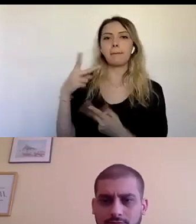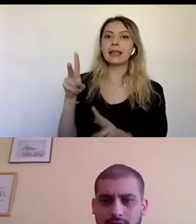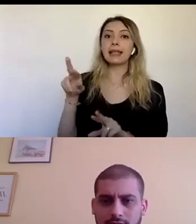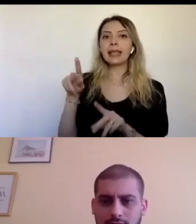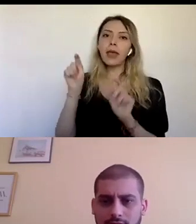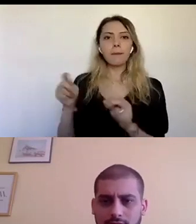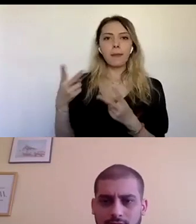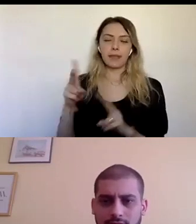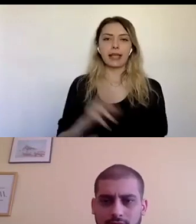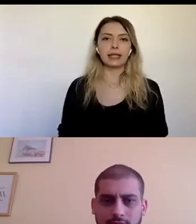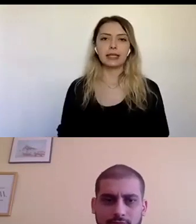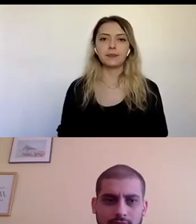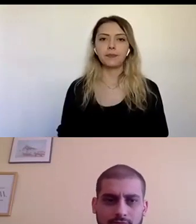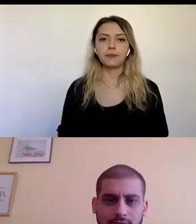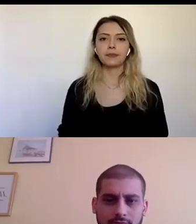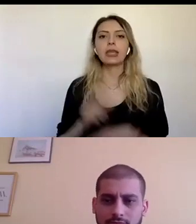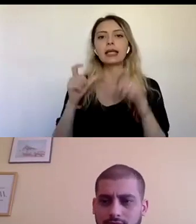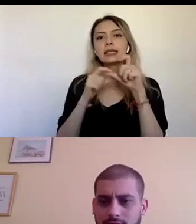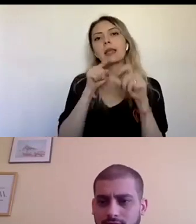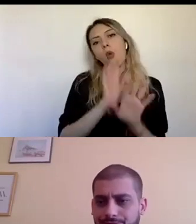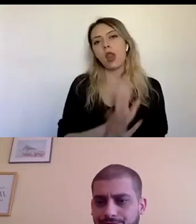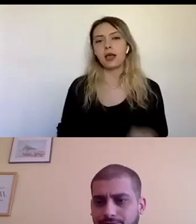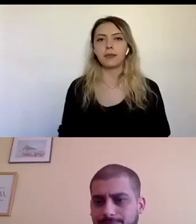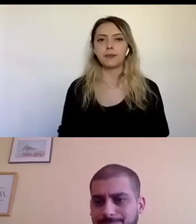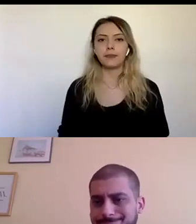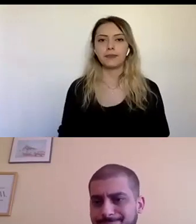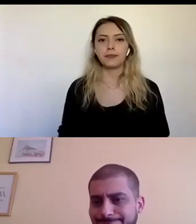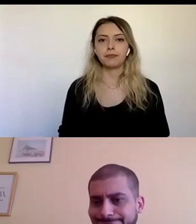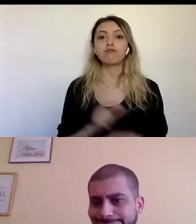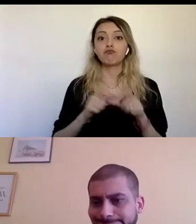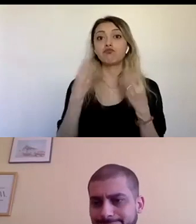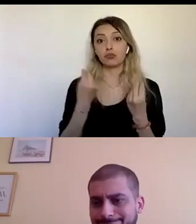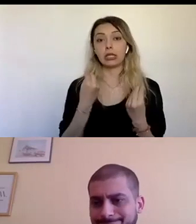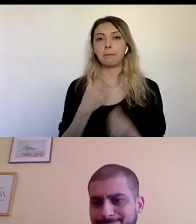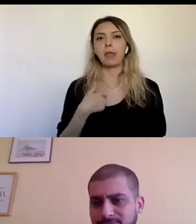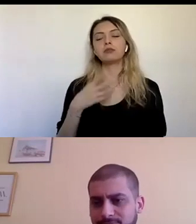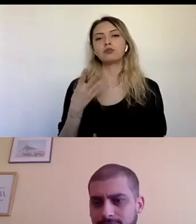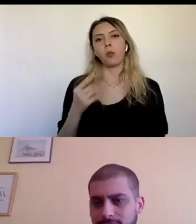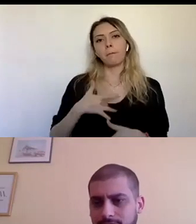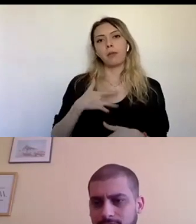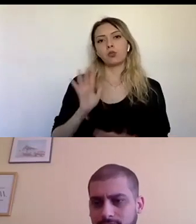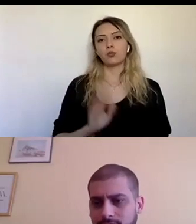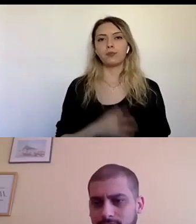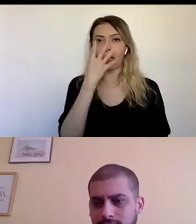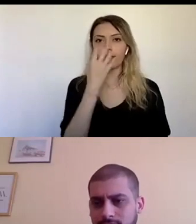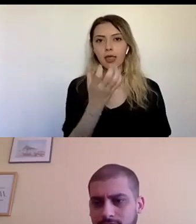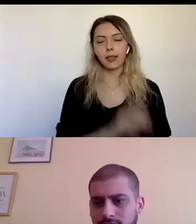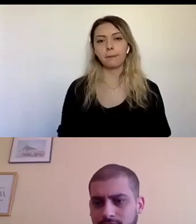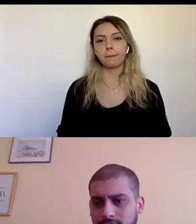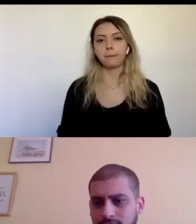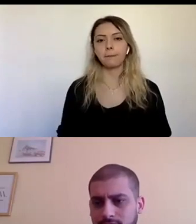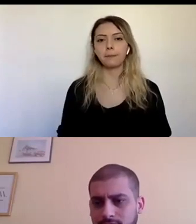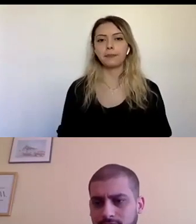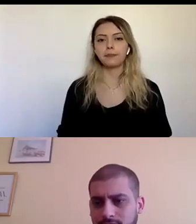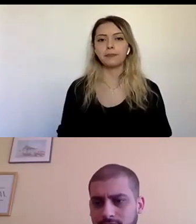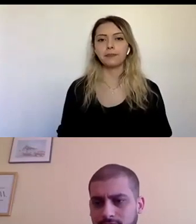sağlayabilirdik. Çok teşekkür ederim. Oldukça iyi bir program bu arada hani StreamYard. Ben hani bir süredir kullanıyorum. Tavsiye ederim canlı yayın üzerine çalışacak kurum ya da